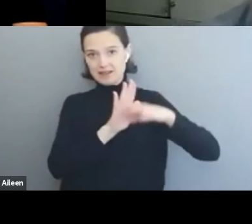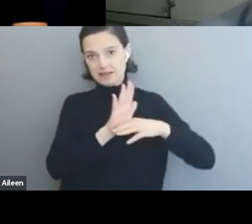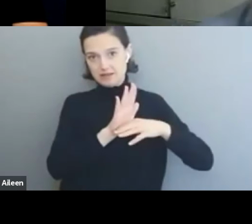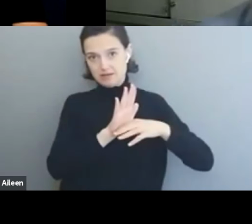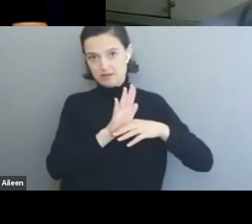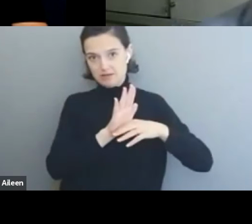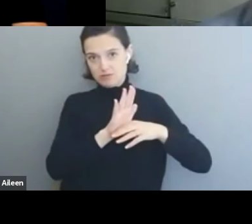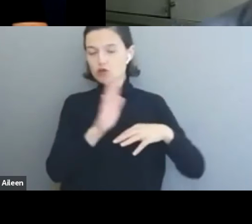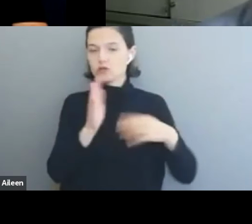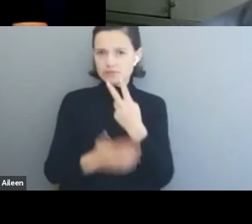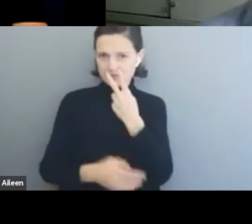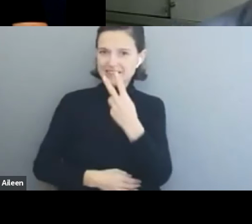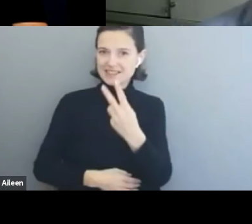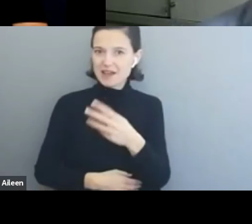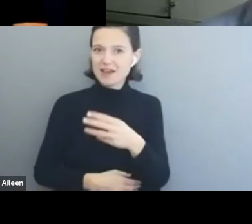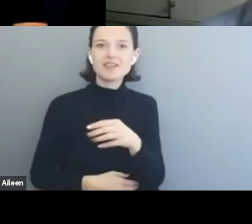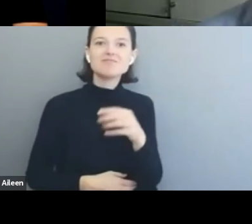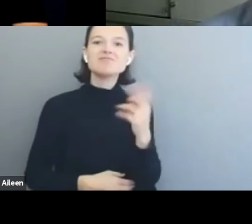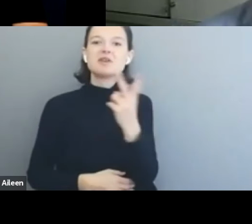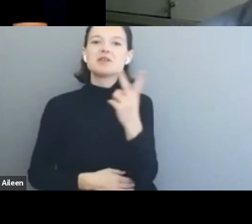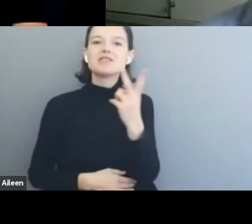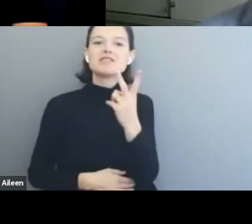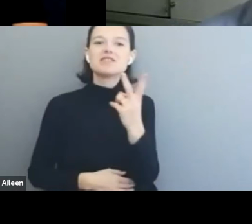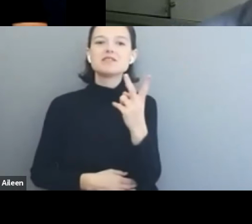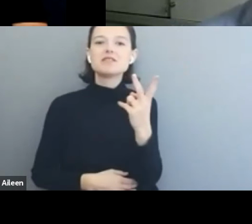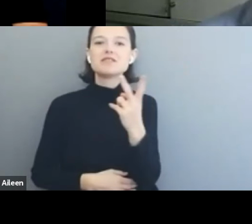sind rechtlich on the top.